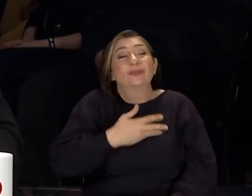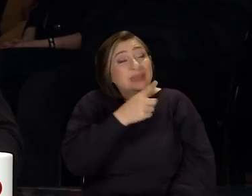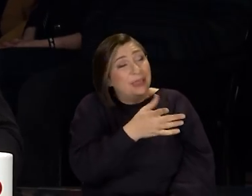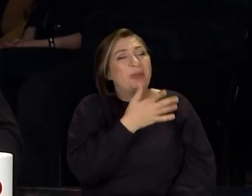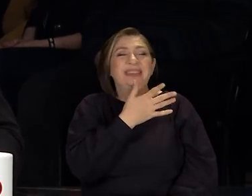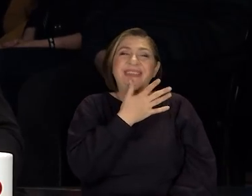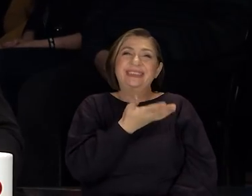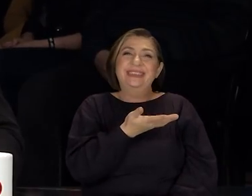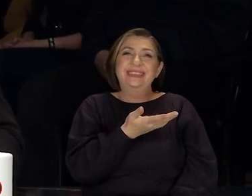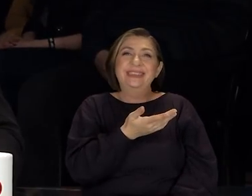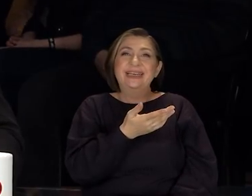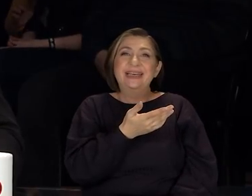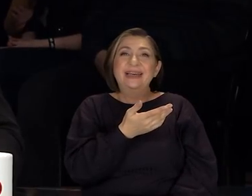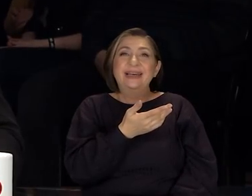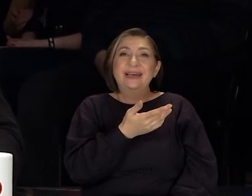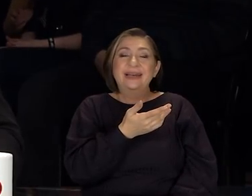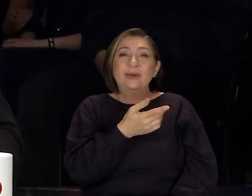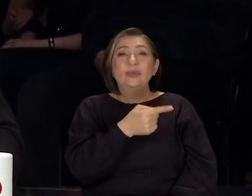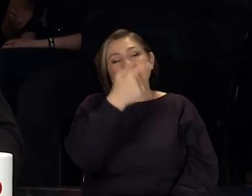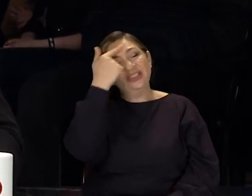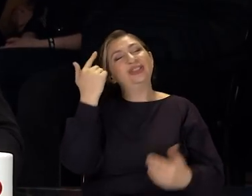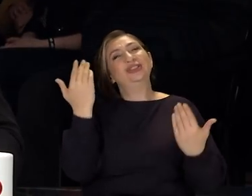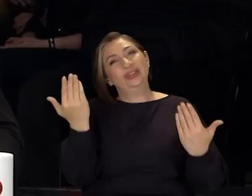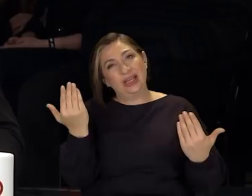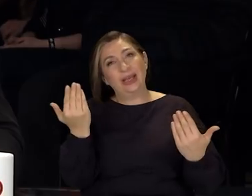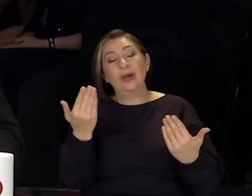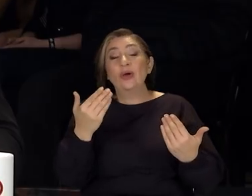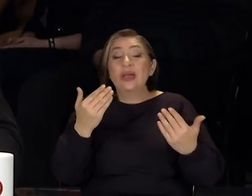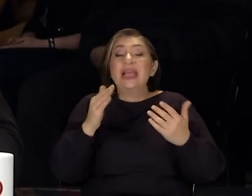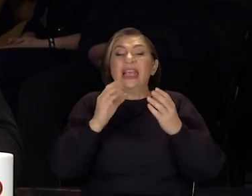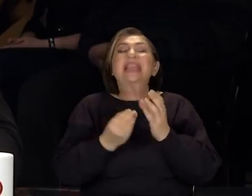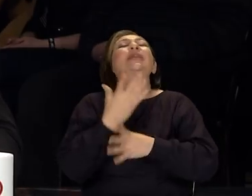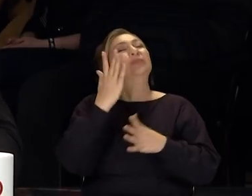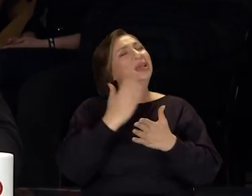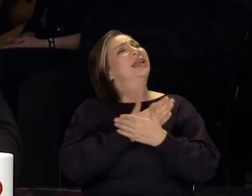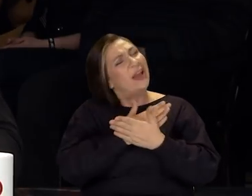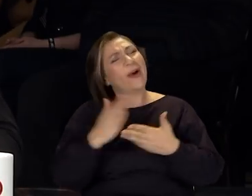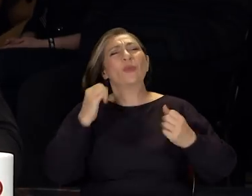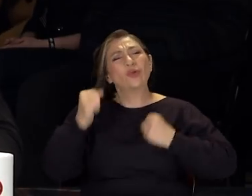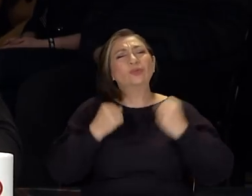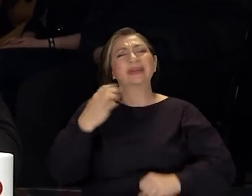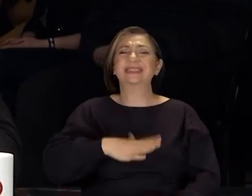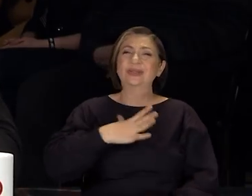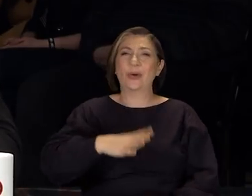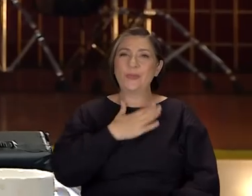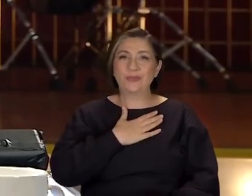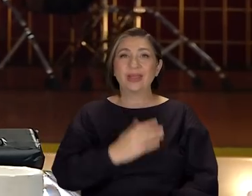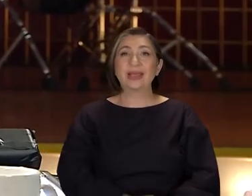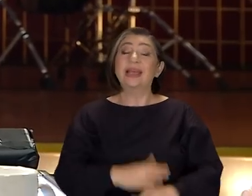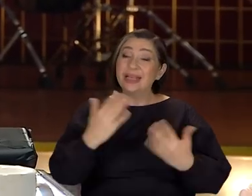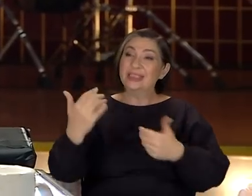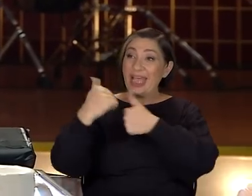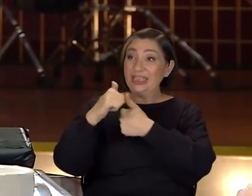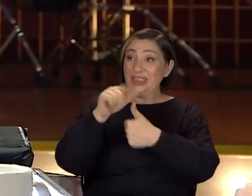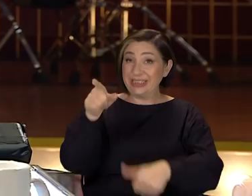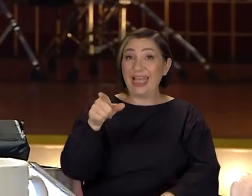bilirsiniz. Yani bu inşallah da doyamayacağım kadar da koşarım. Peki aslında keşke eşin de tabii